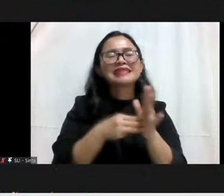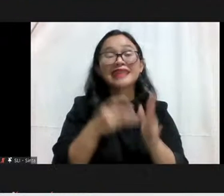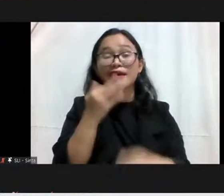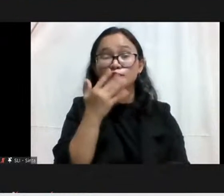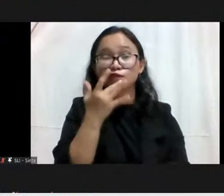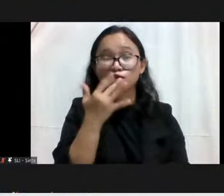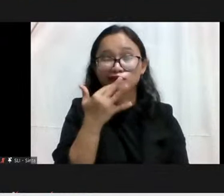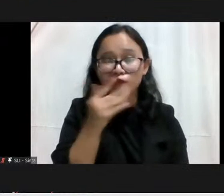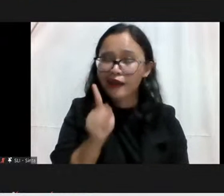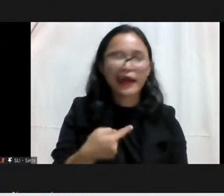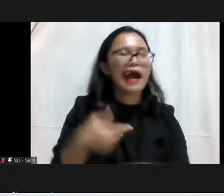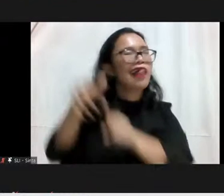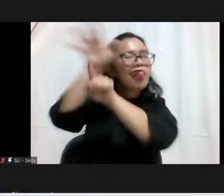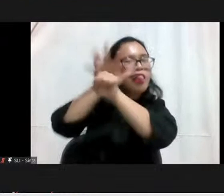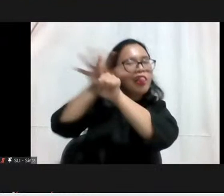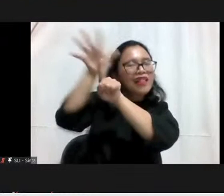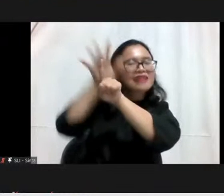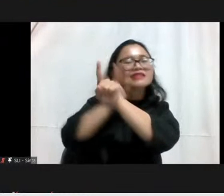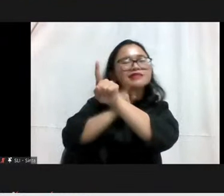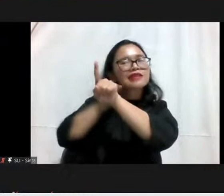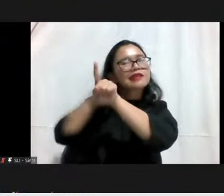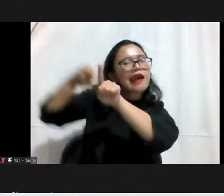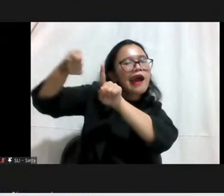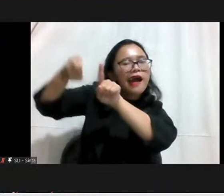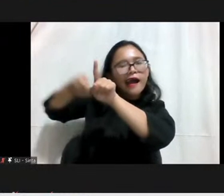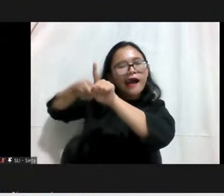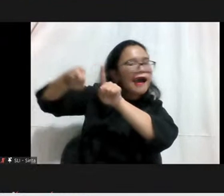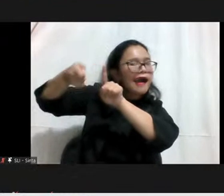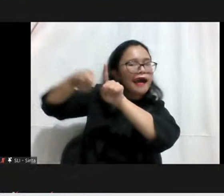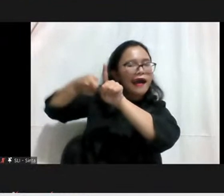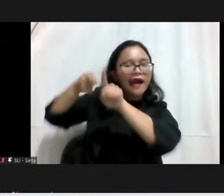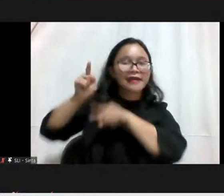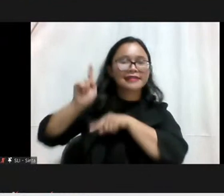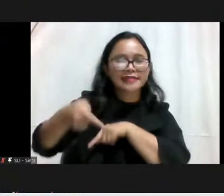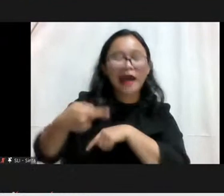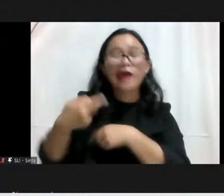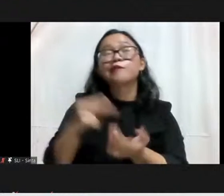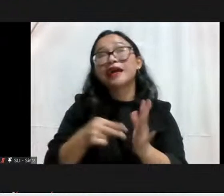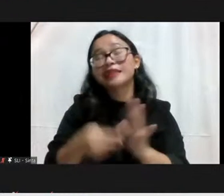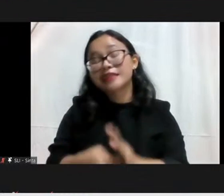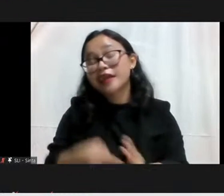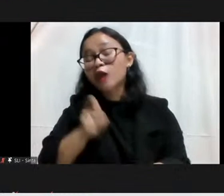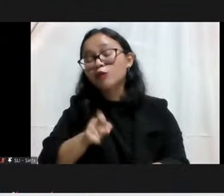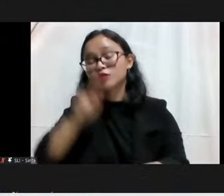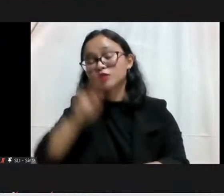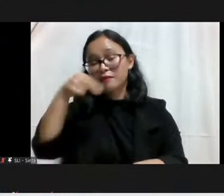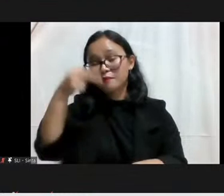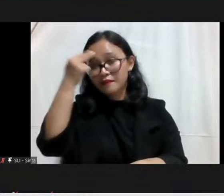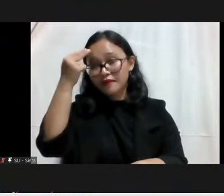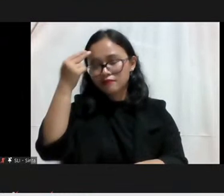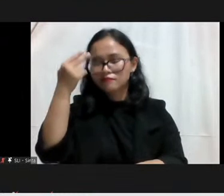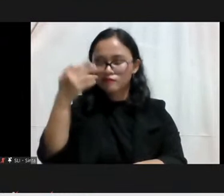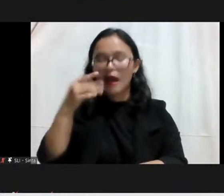itu sehingga kita perlu untuk membuka eh government yang lebih inklusif eh governance yang lebih inklusif lebih